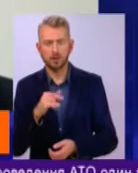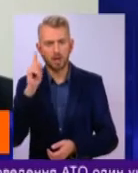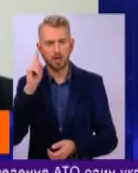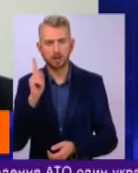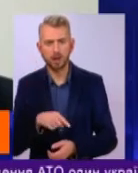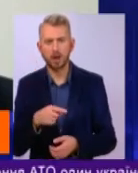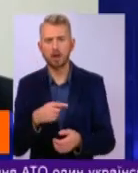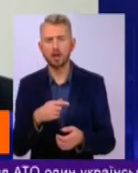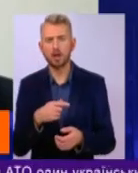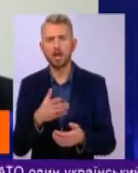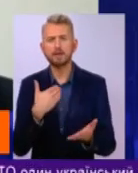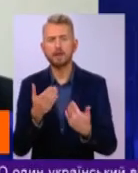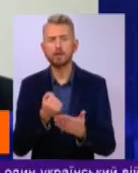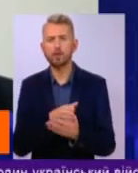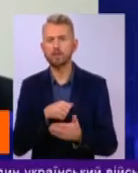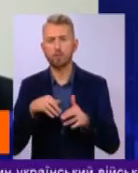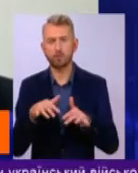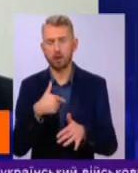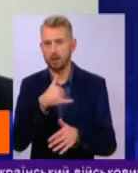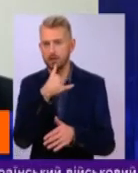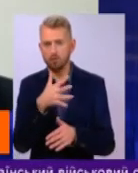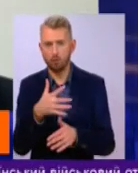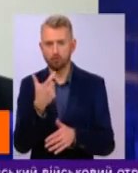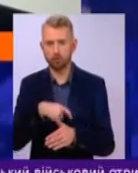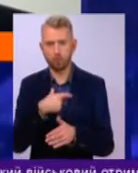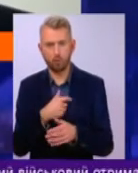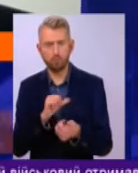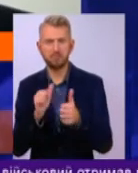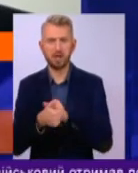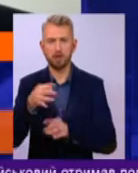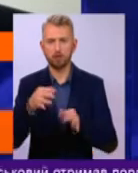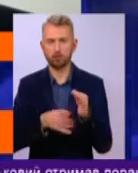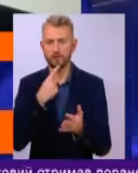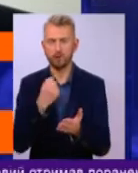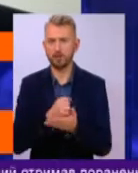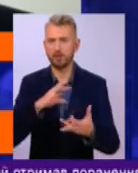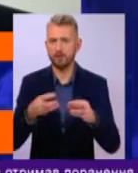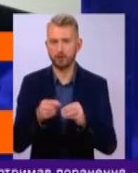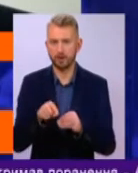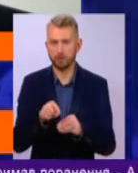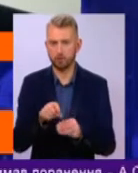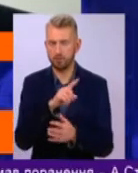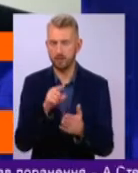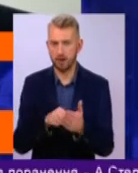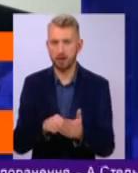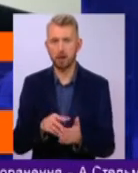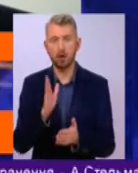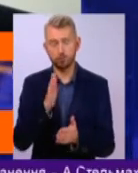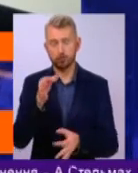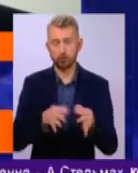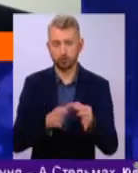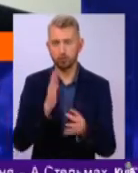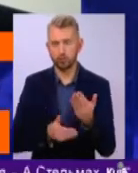Знаєте, ставлення до самої справи, я ж не можу особливо зміняти суд і виносити якісь висновки з цього приводу. Буде суд, будуть